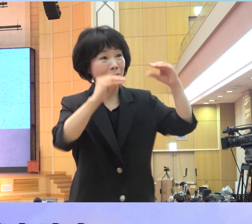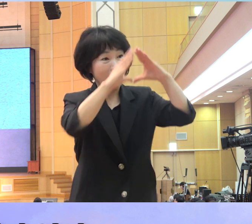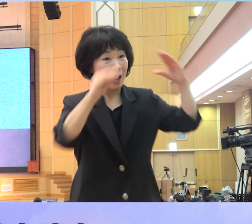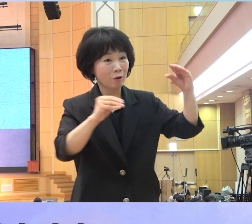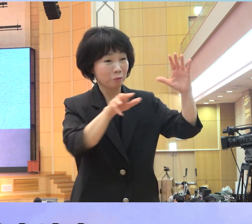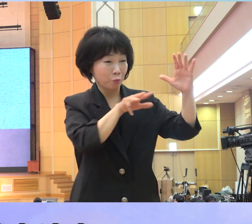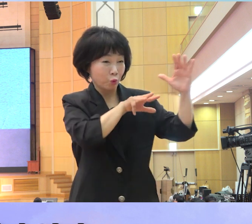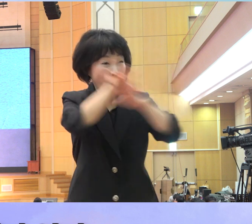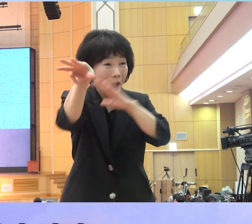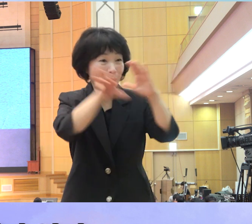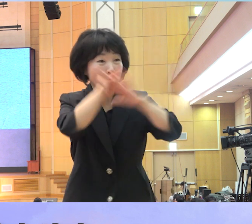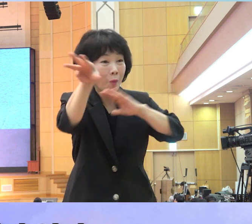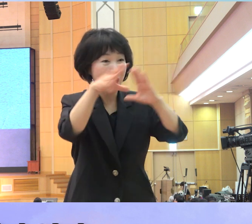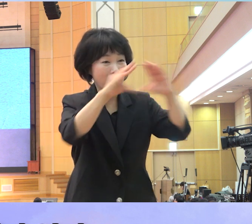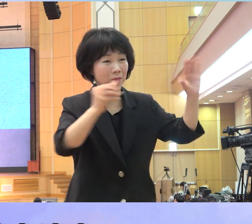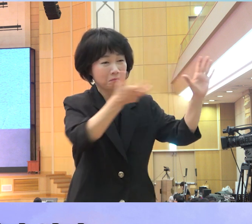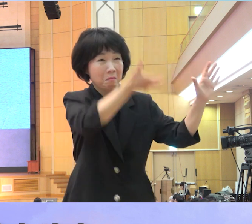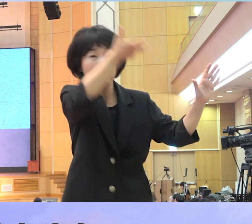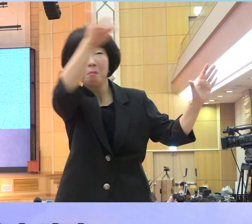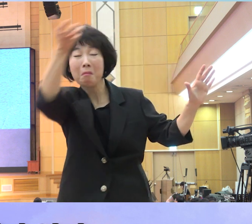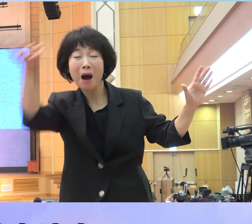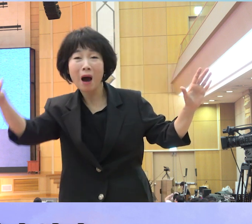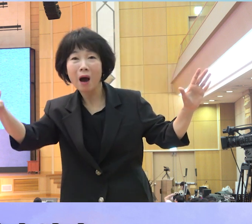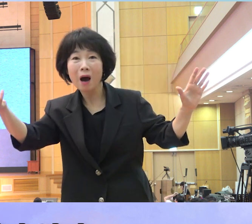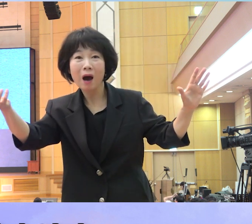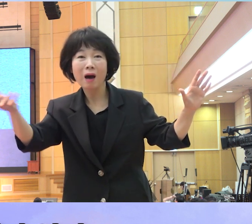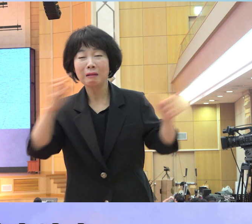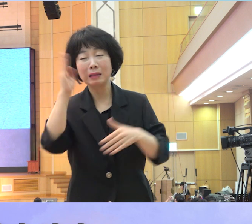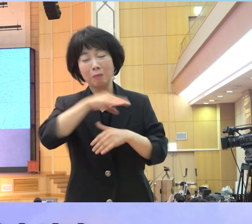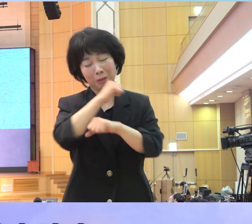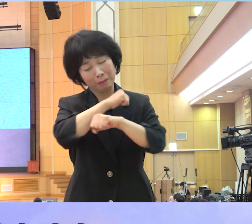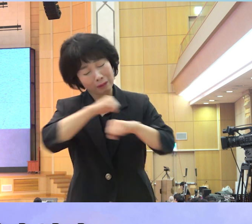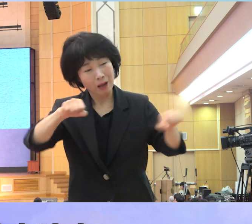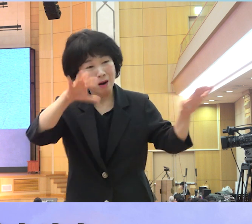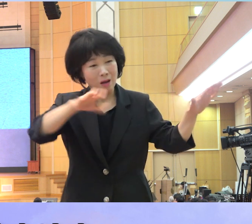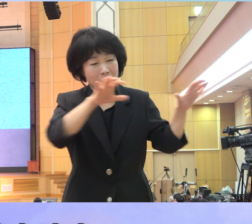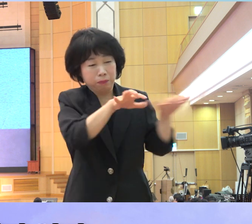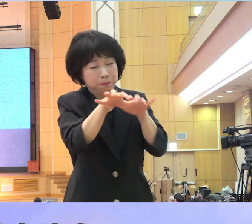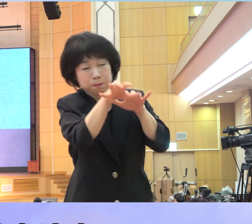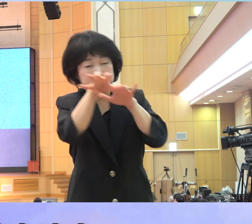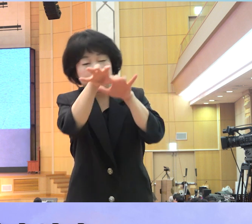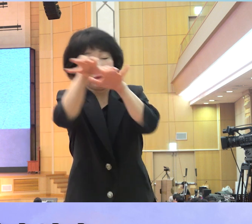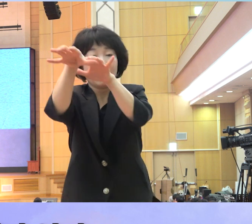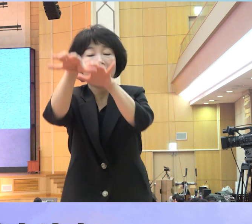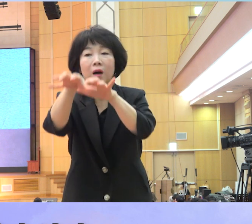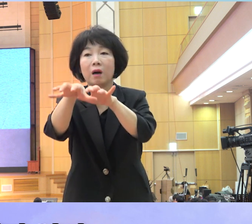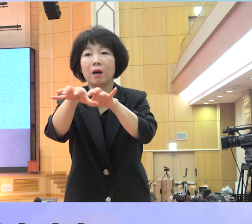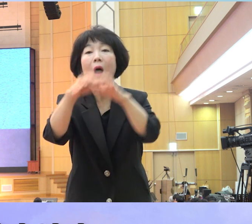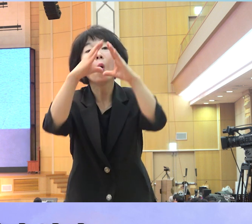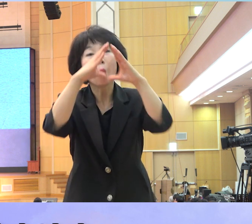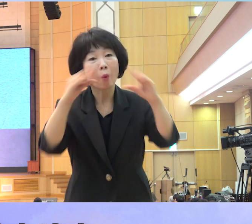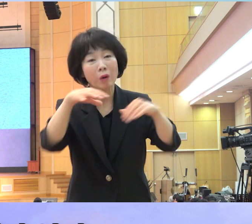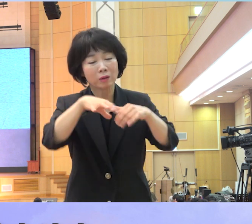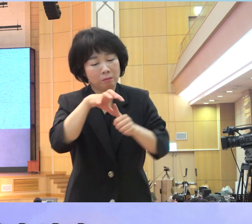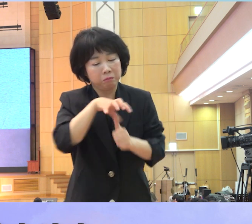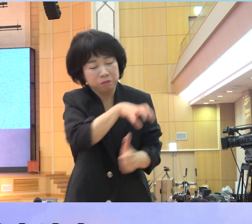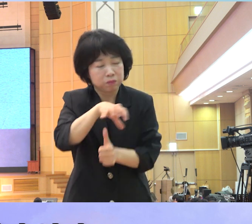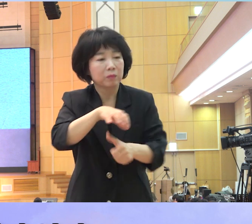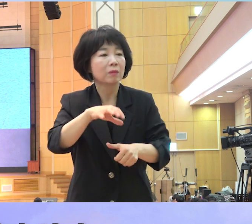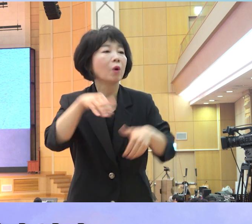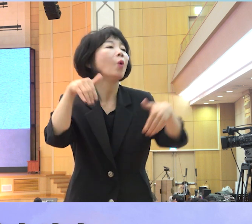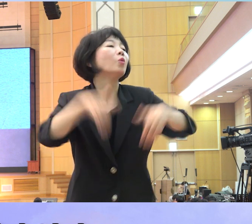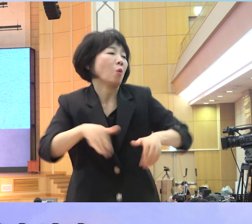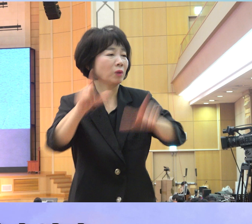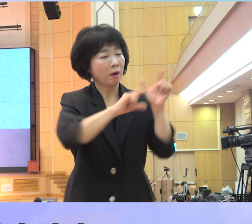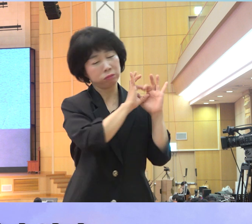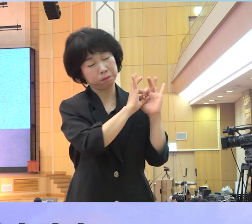했어요. 430여 년간 애굽에서 종살이를 했는데 하나님께서 선지자 모세를 세우시고